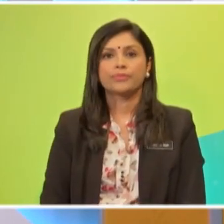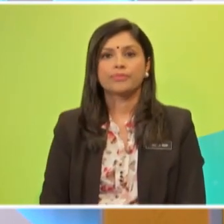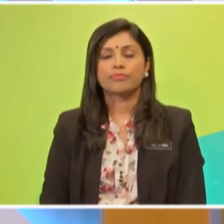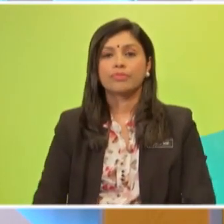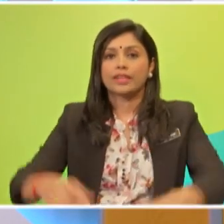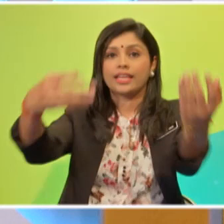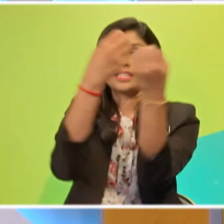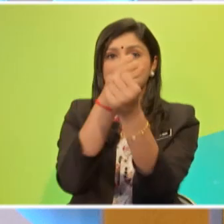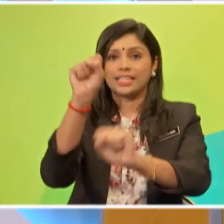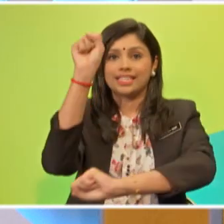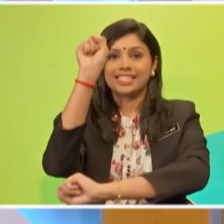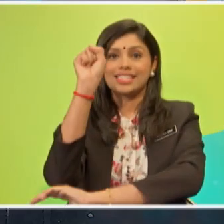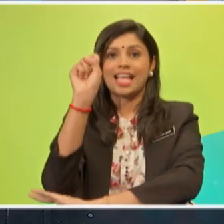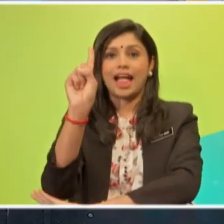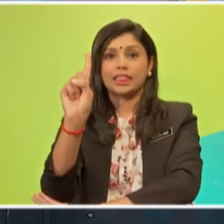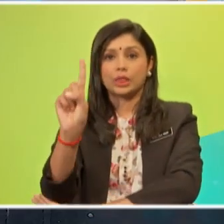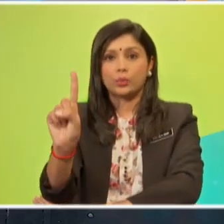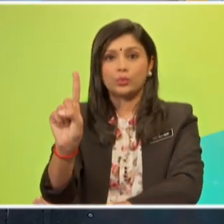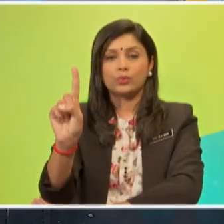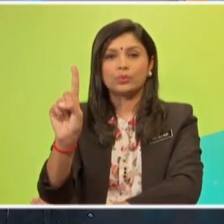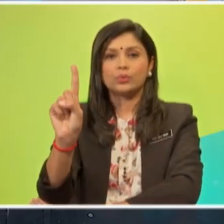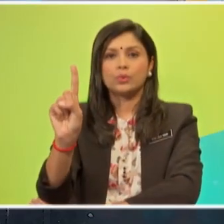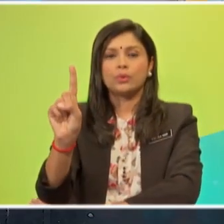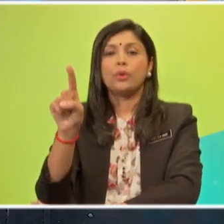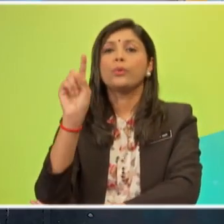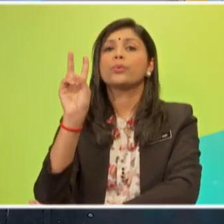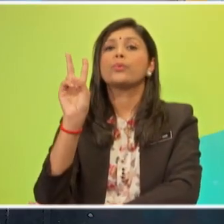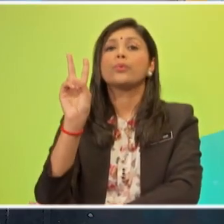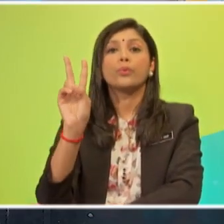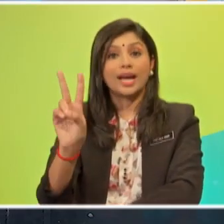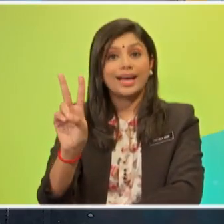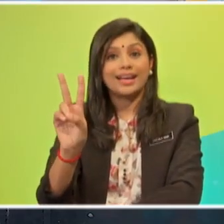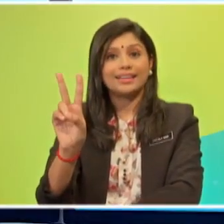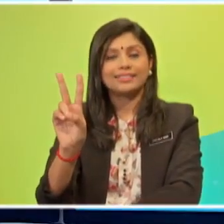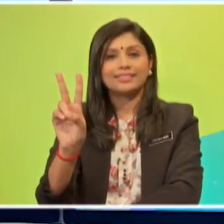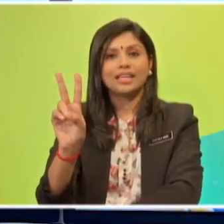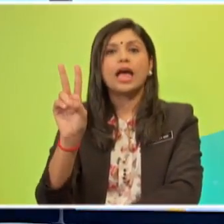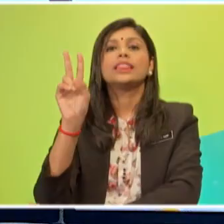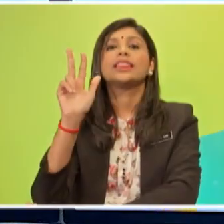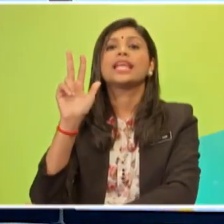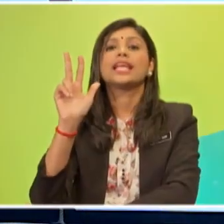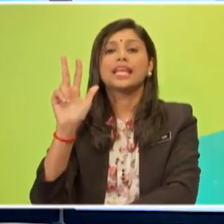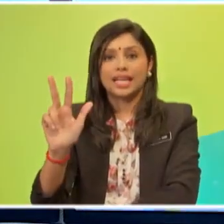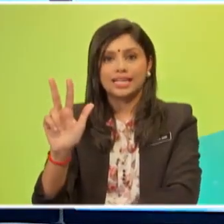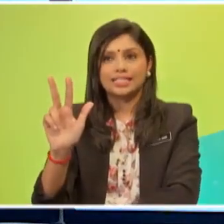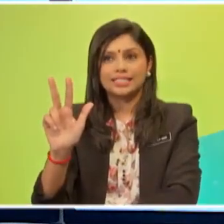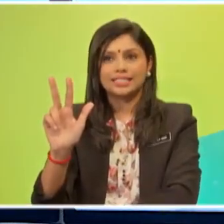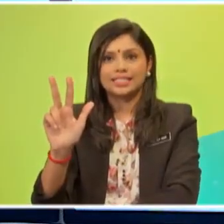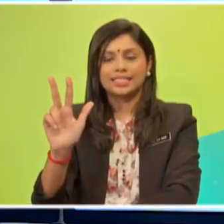Okey, satu. Satu. Dua. Dua. Tiga.